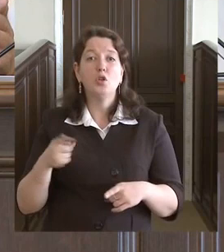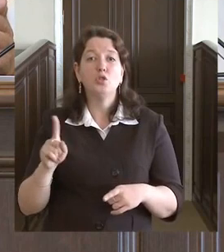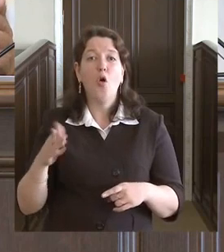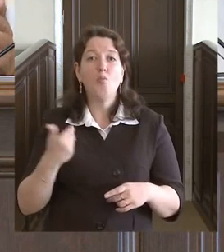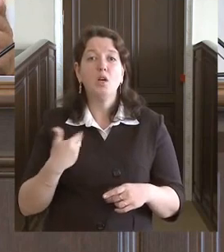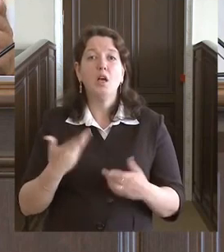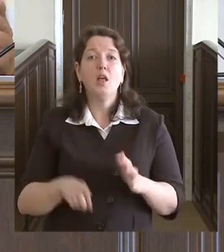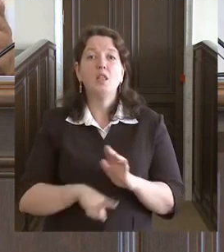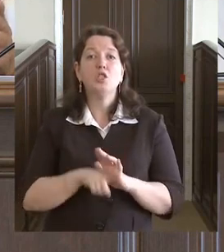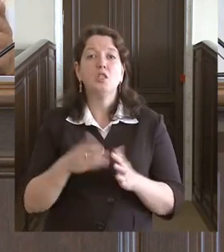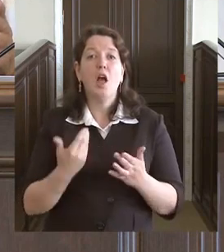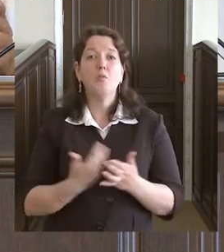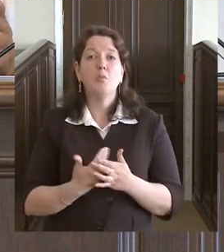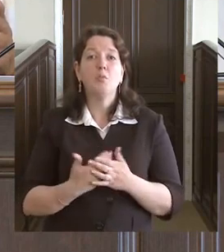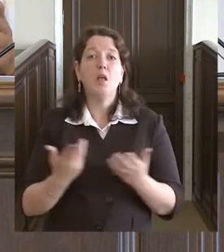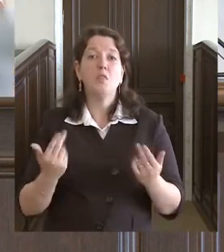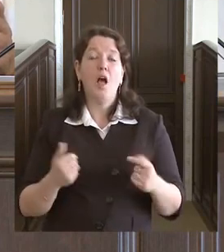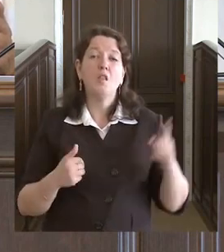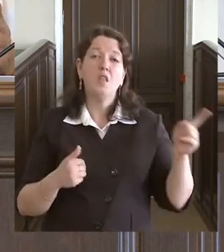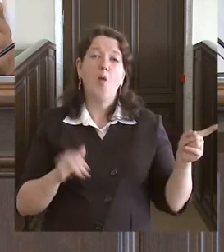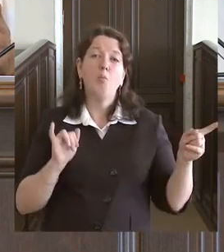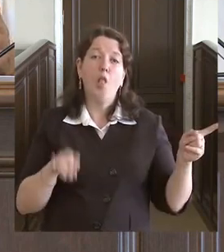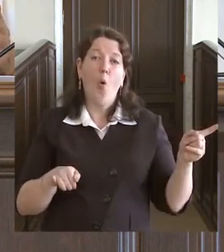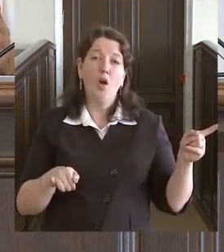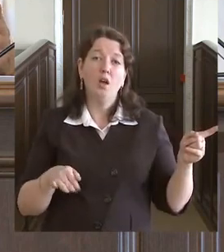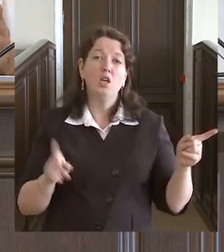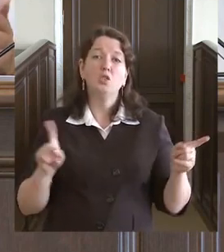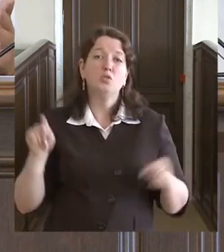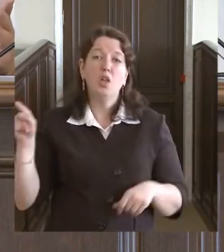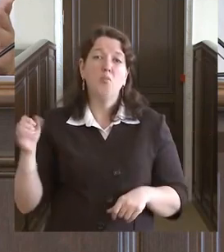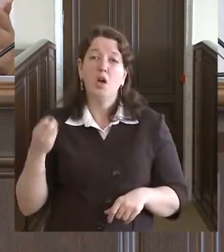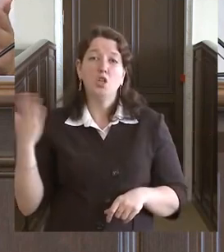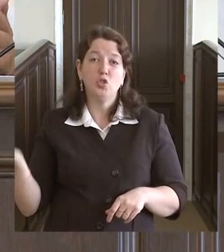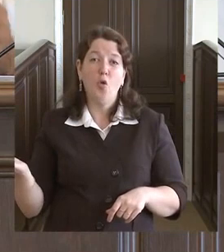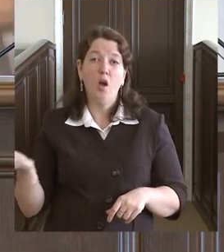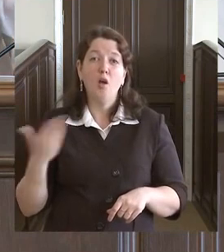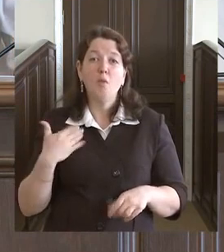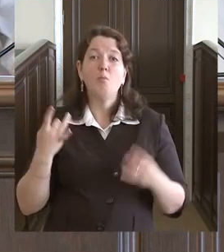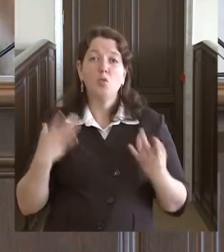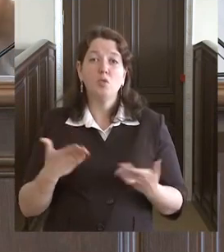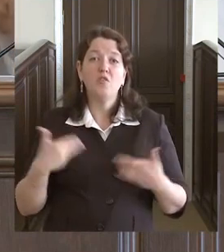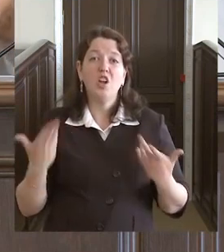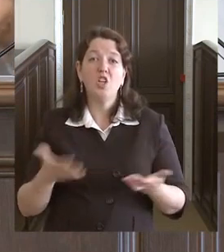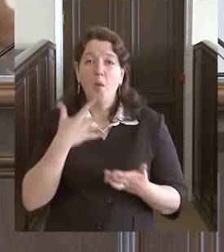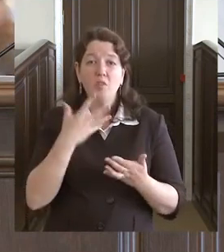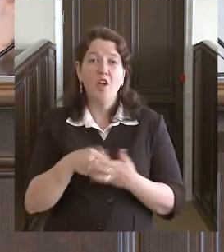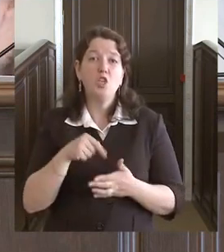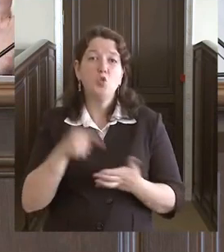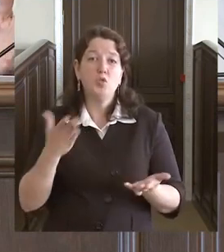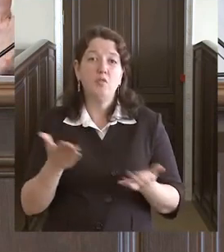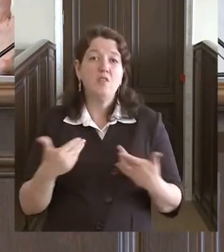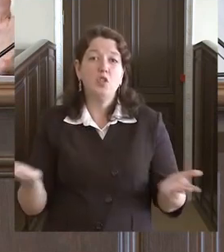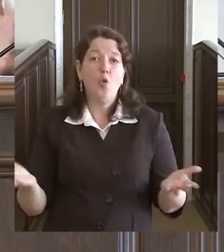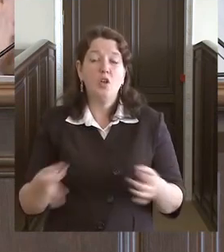того что мы начинаем говорить говорить да вот там-то плохо или хорошо ну что будет вы только срывами свои чувства и больше